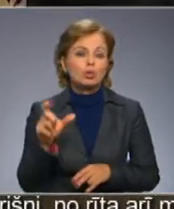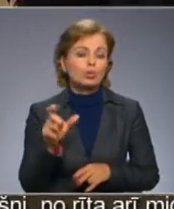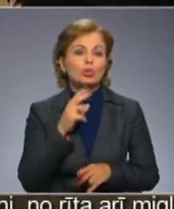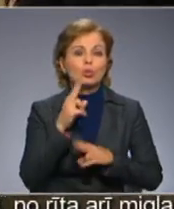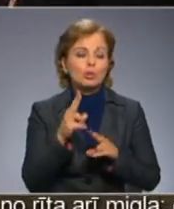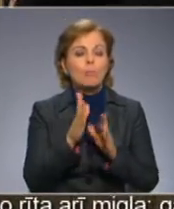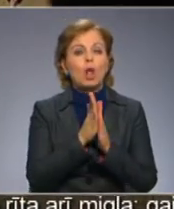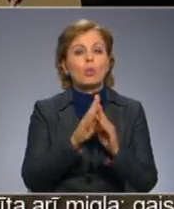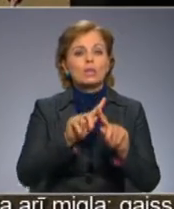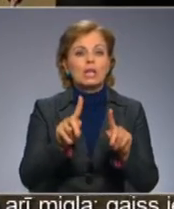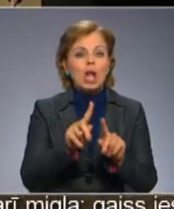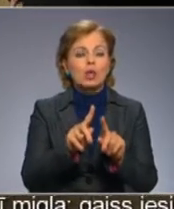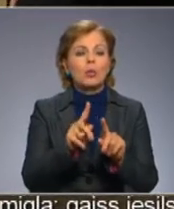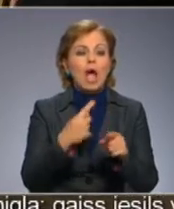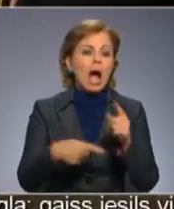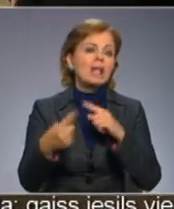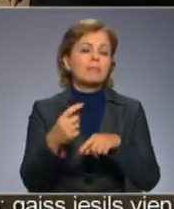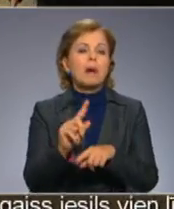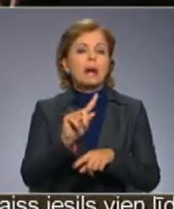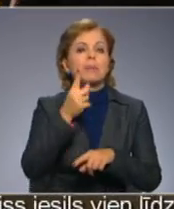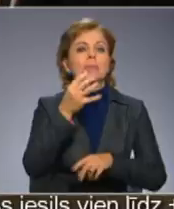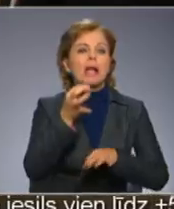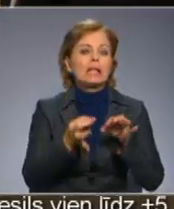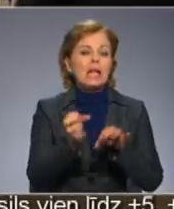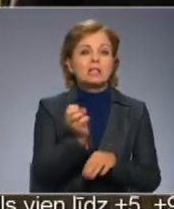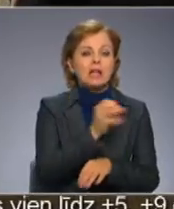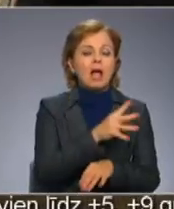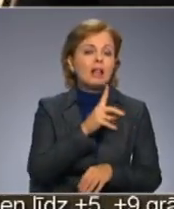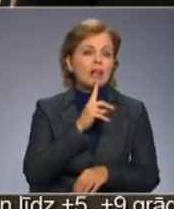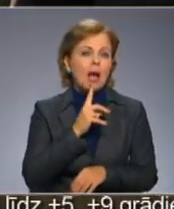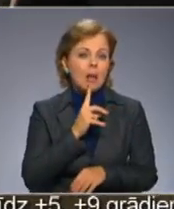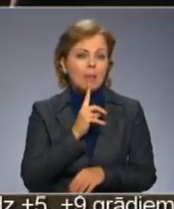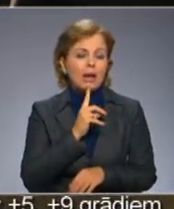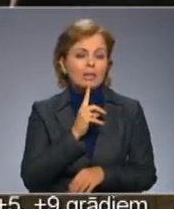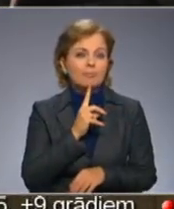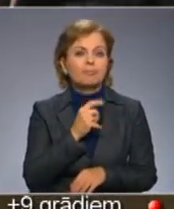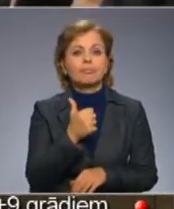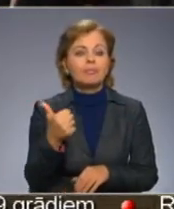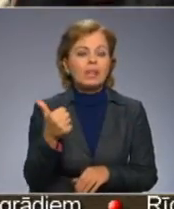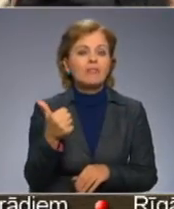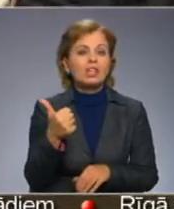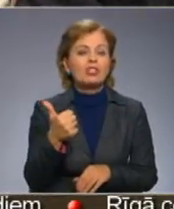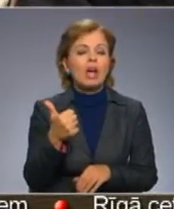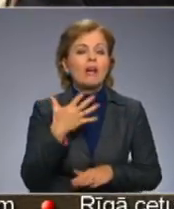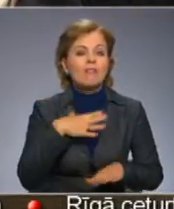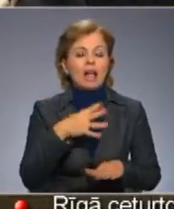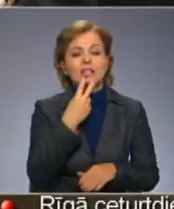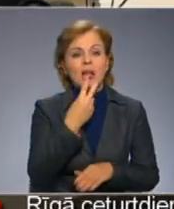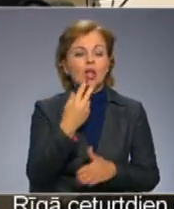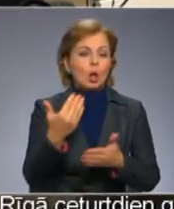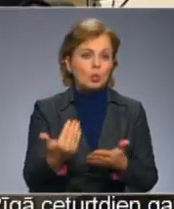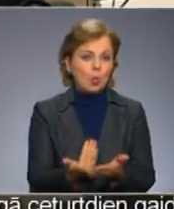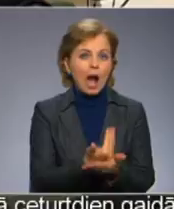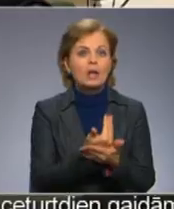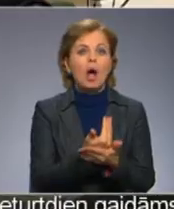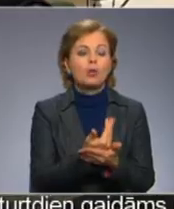lietu nosūtīt atpakaļ pirmās instances tiesai, proti Liepājas tiesai. Un viņš vēlas, lai to skata vēlreiz no jauna, un